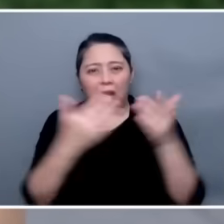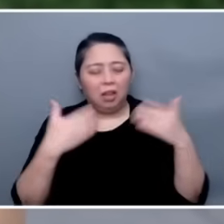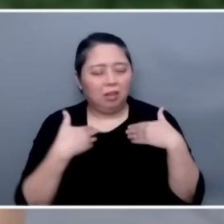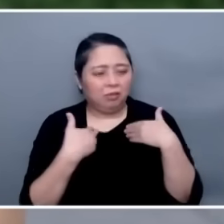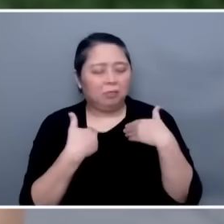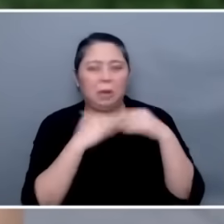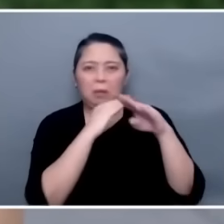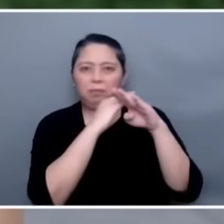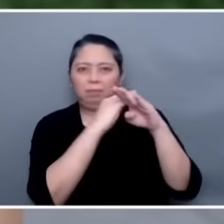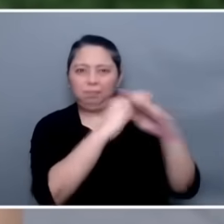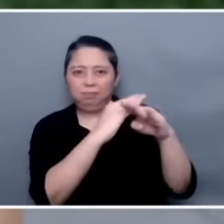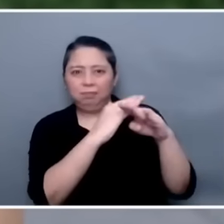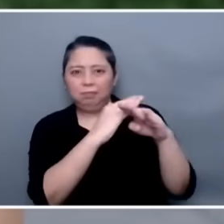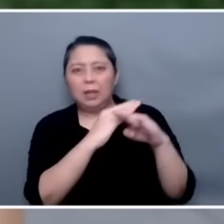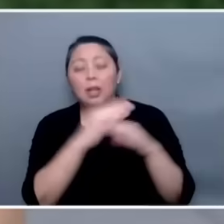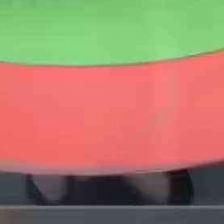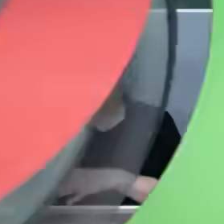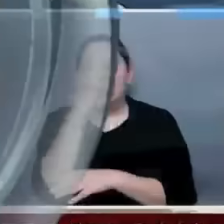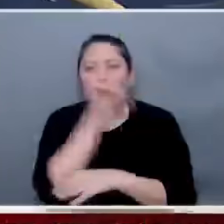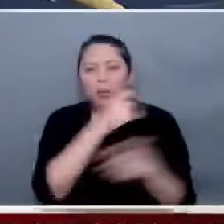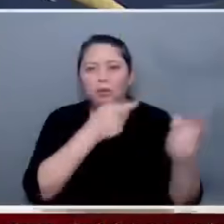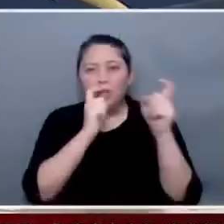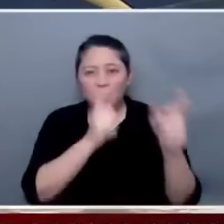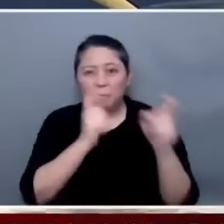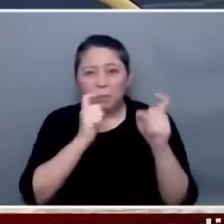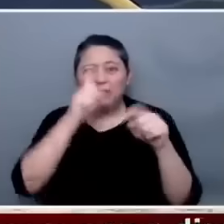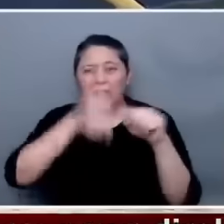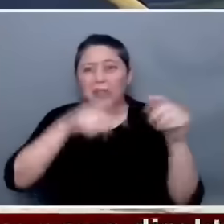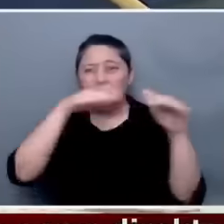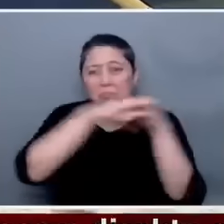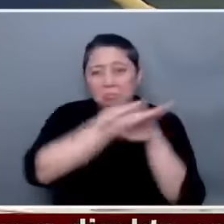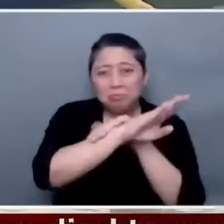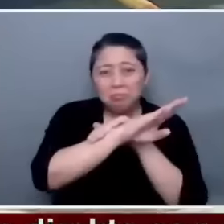nagpapatrol, Jervis Manahan.